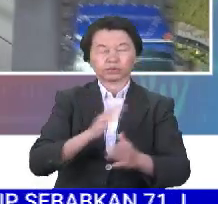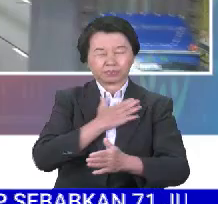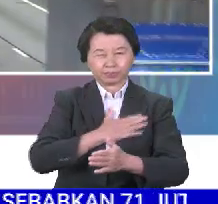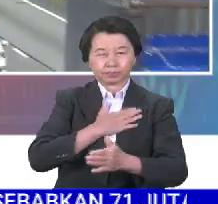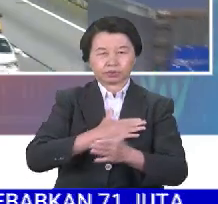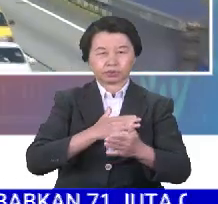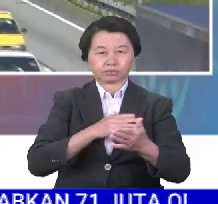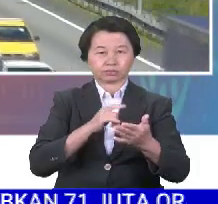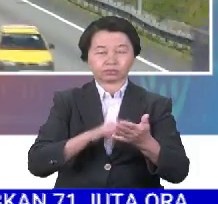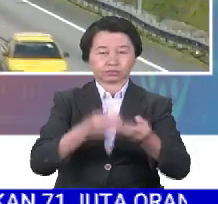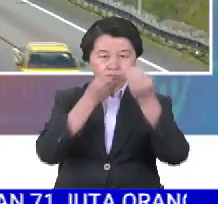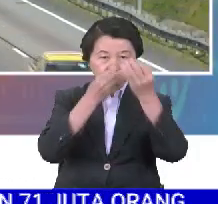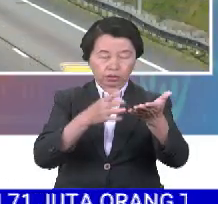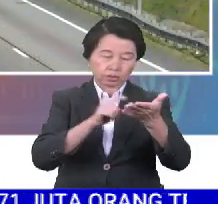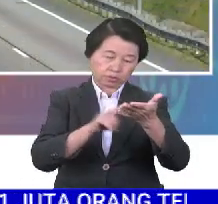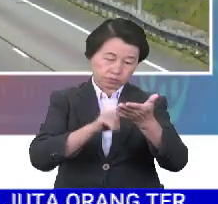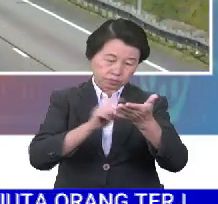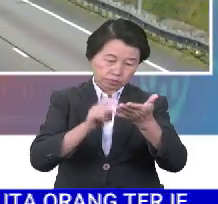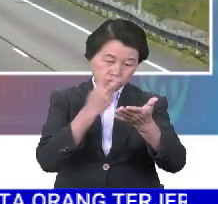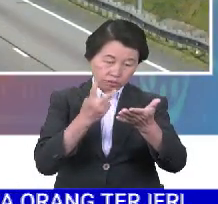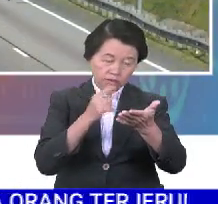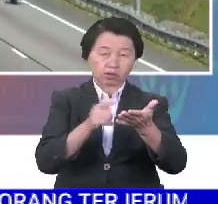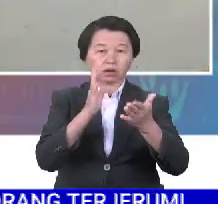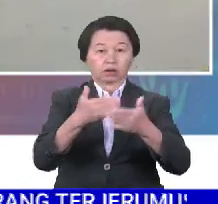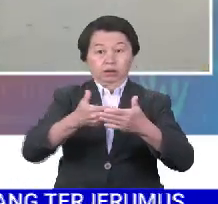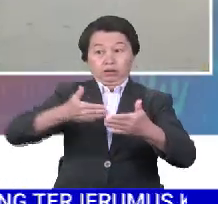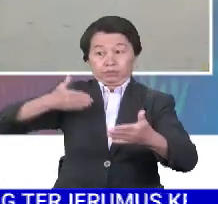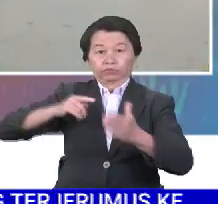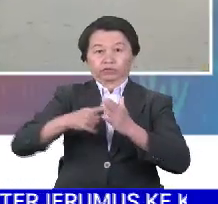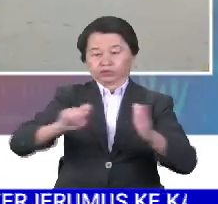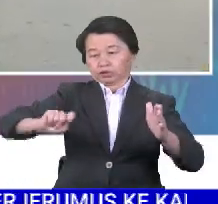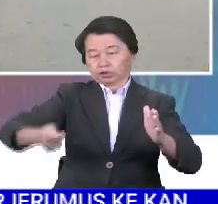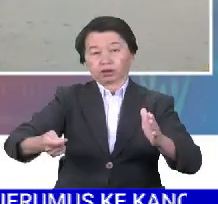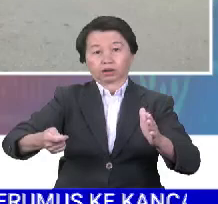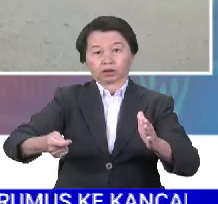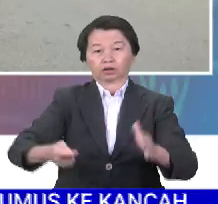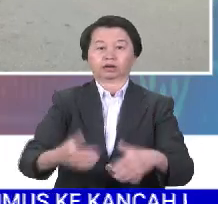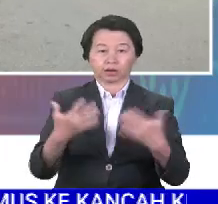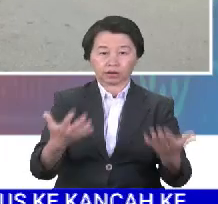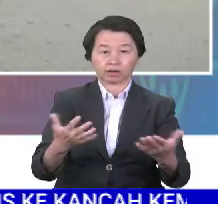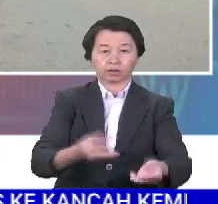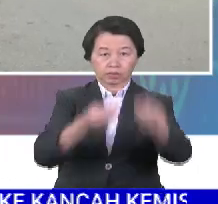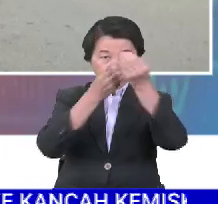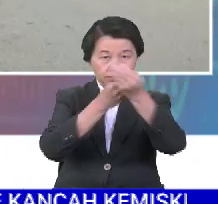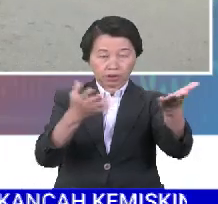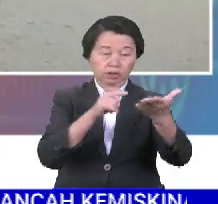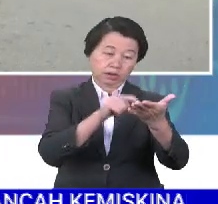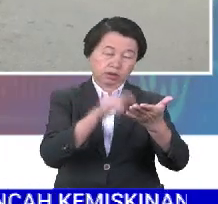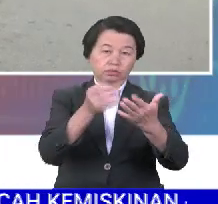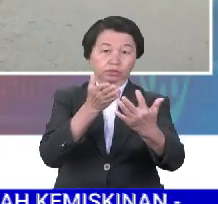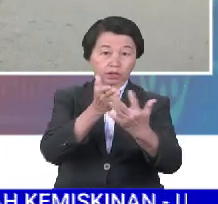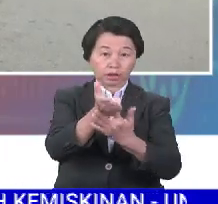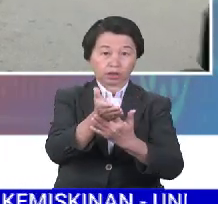semak maklumat trafik terkini sebelum memulakan perjalanan. Alternatifnya, maklumat tersebut boleh